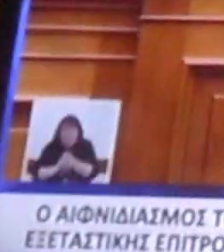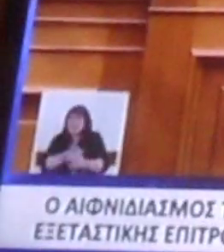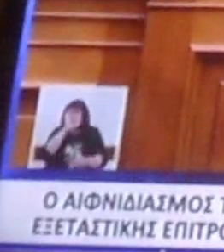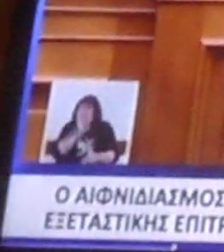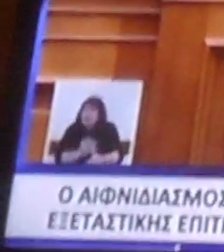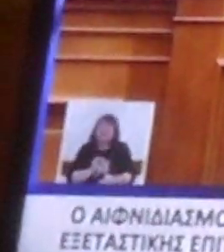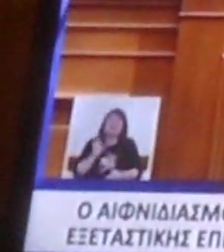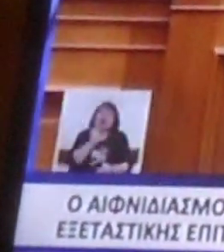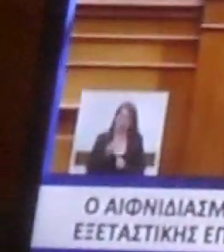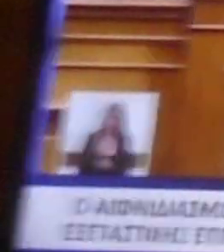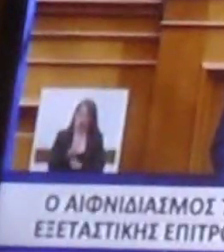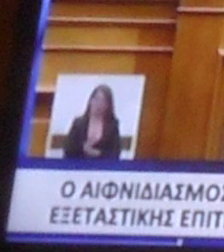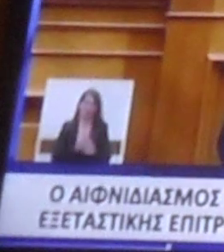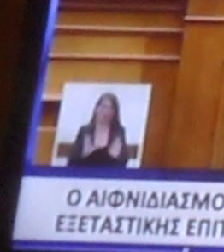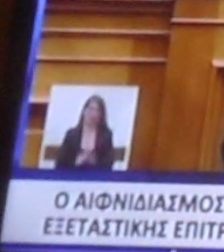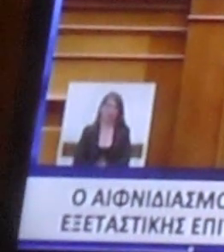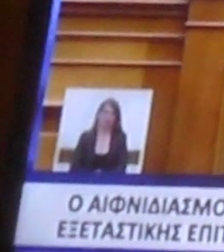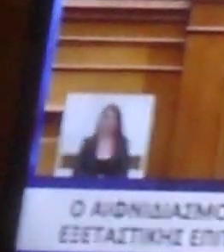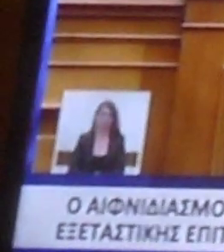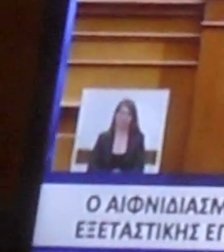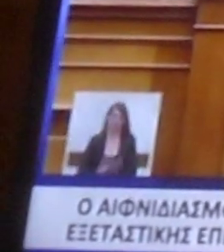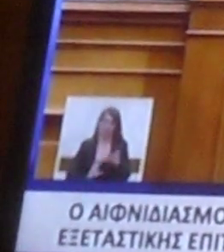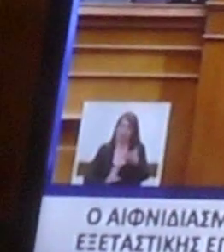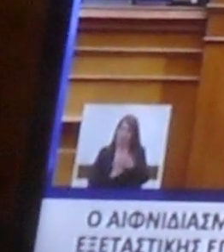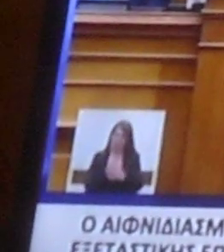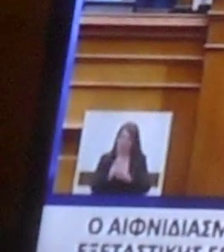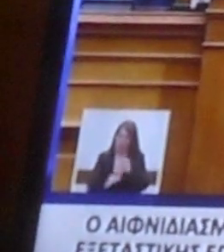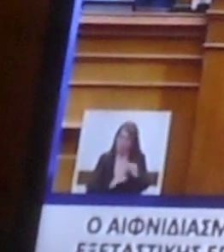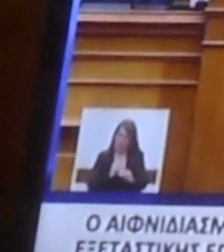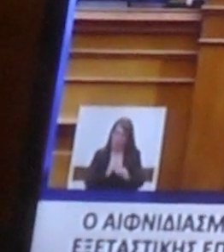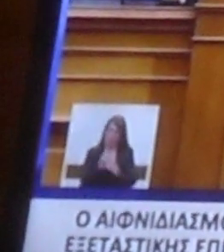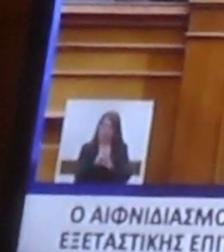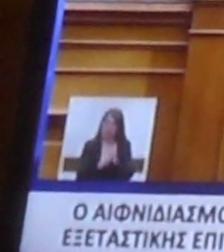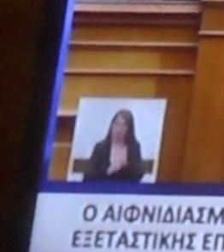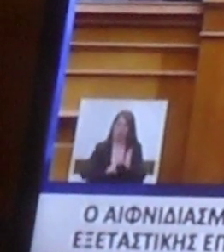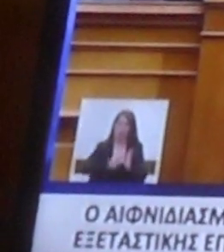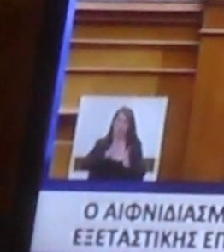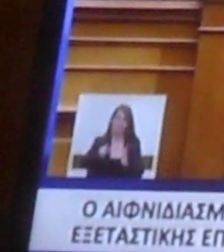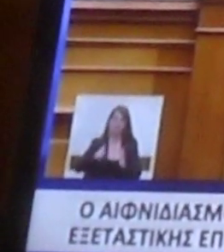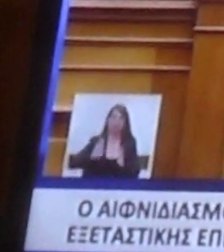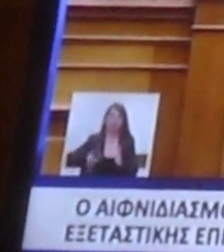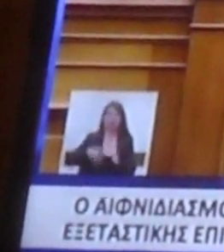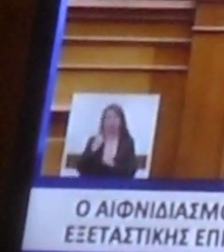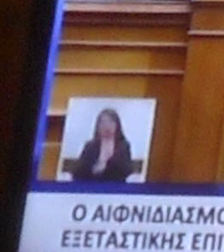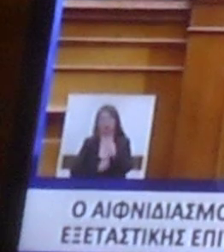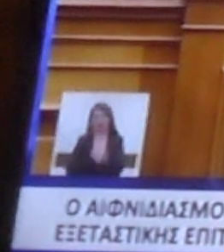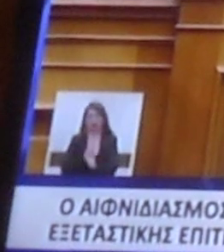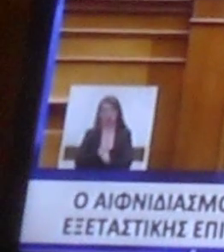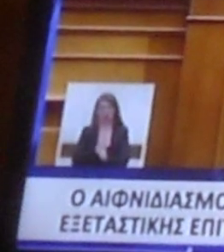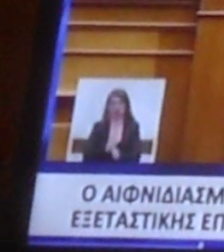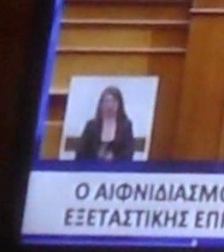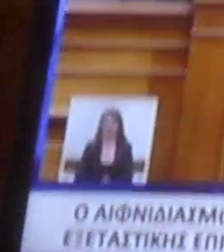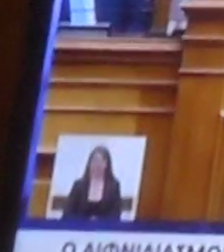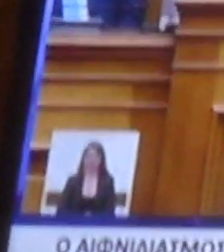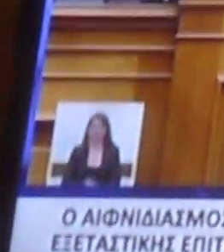που του έλεγε «Πες μου ποιος είναι ο εχθρός σου για να σου πω την αξία σου». Αυτά είναι κάτι που θα πληρώσει ο πατριωτικός χώρος. Και θέλω να σου πω και